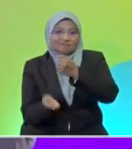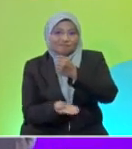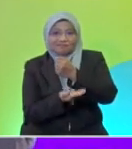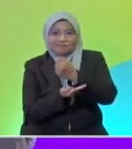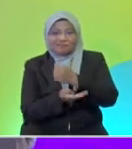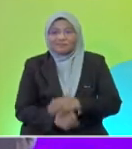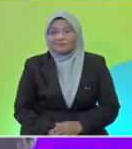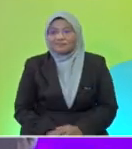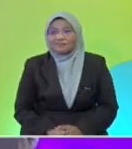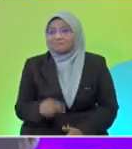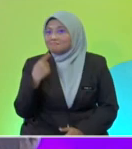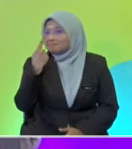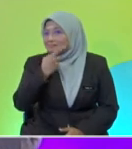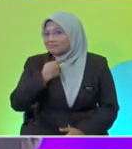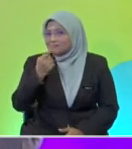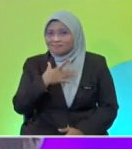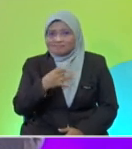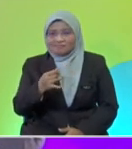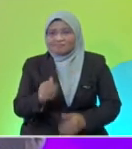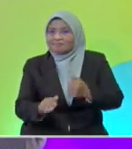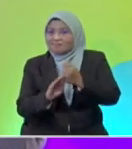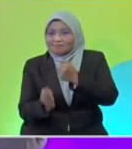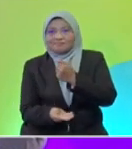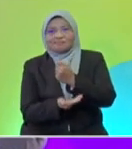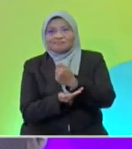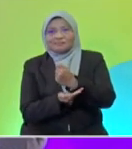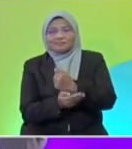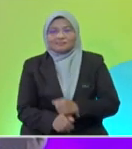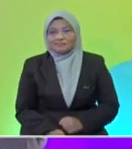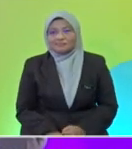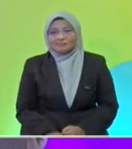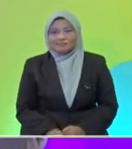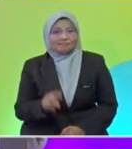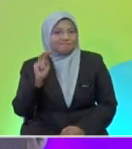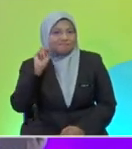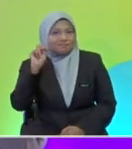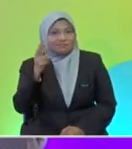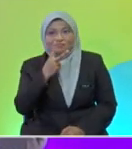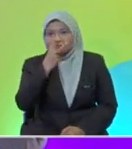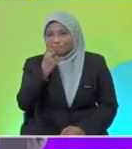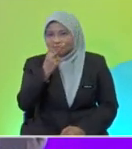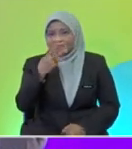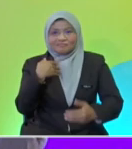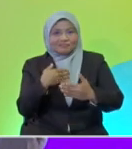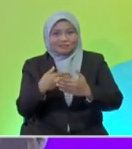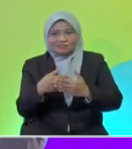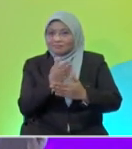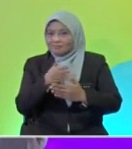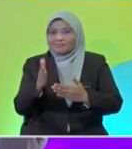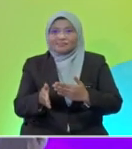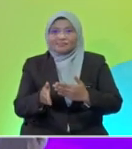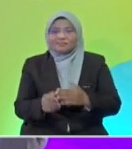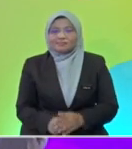ya punya rajin menabung Siapa yang Suka menabung kita kini tengok sampai habis nanti tahu tapi Siapa